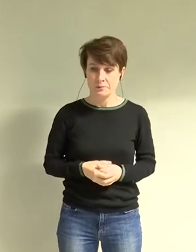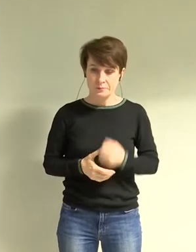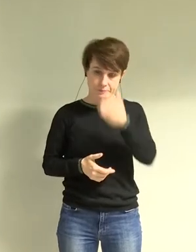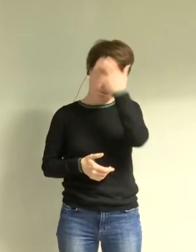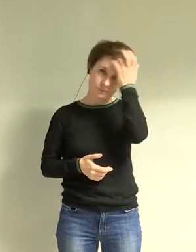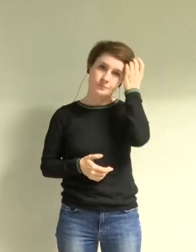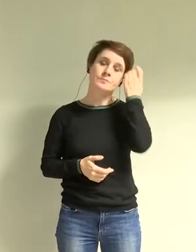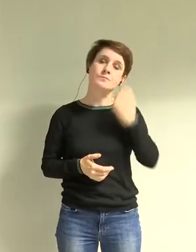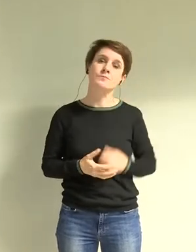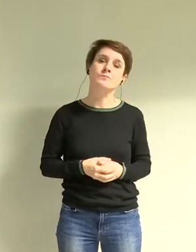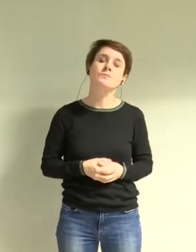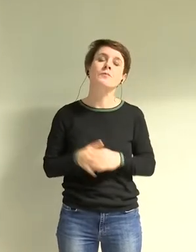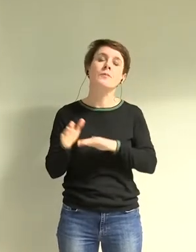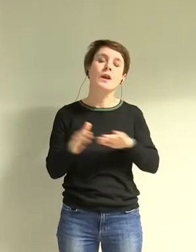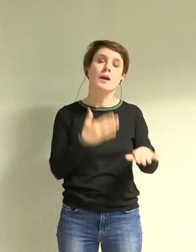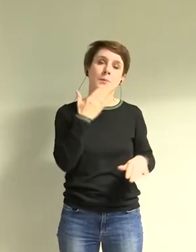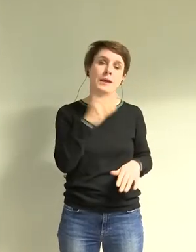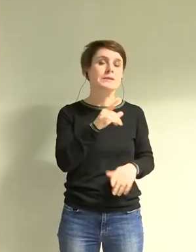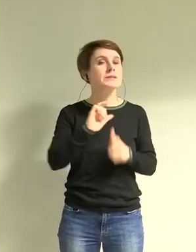monsieur bac